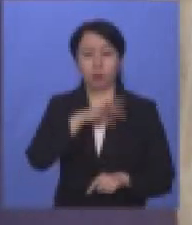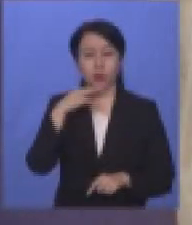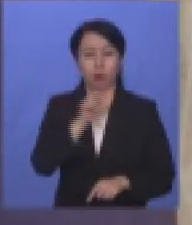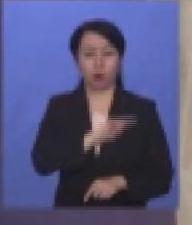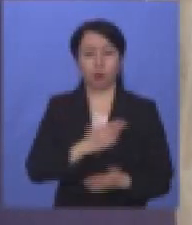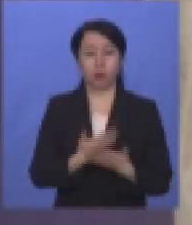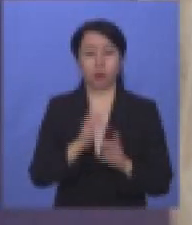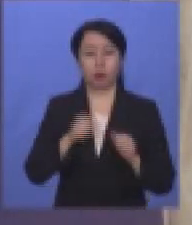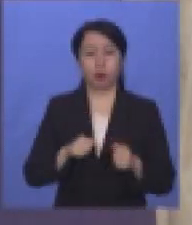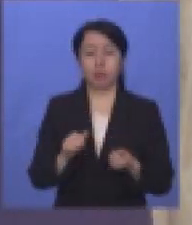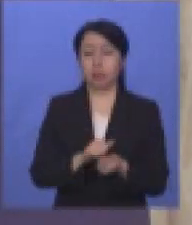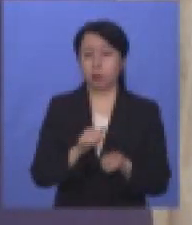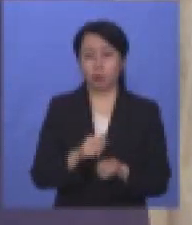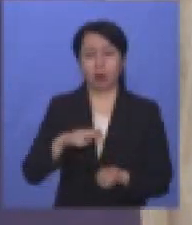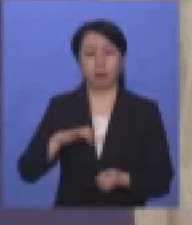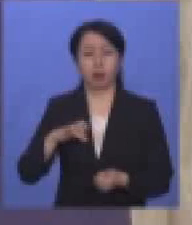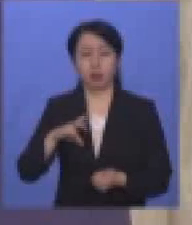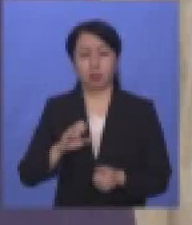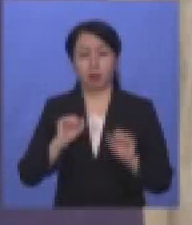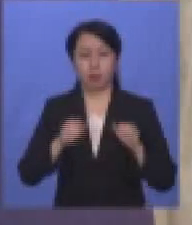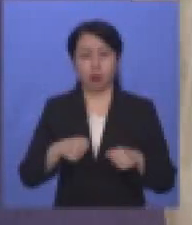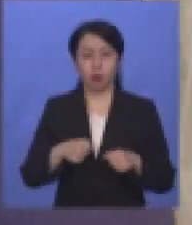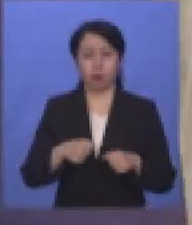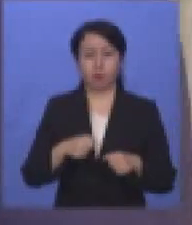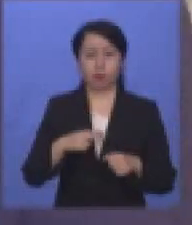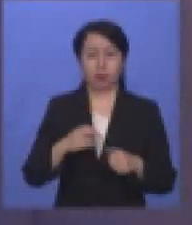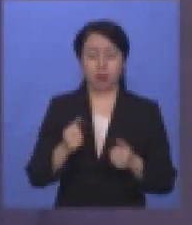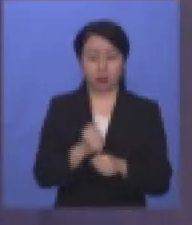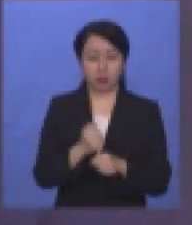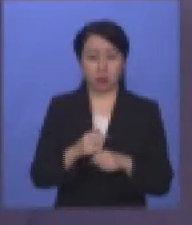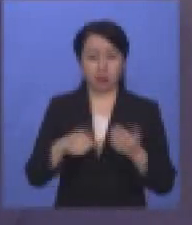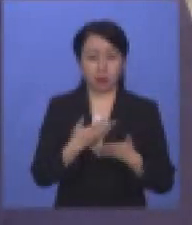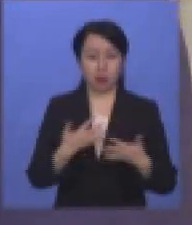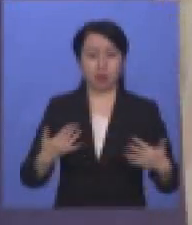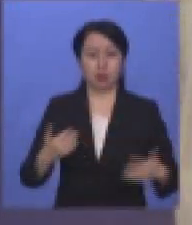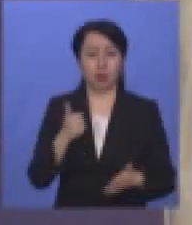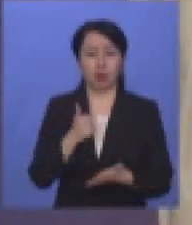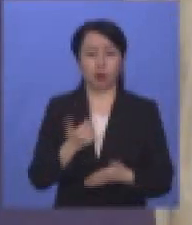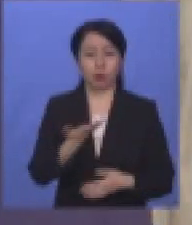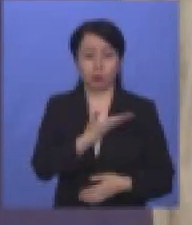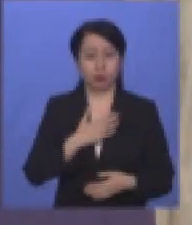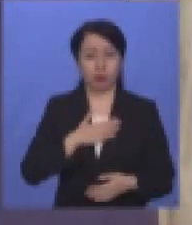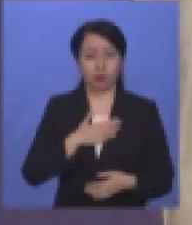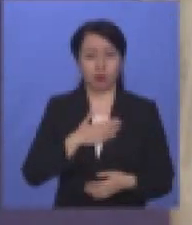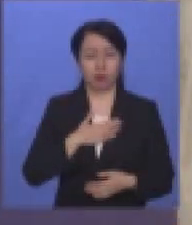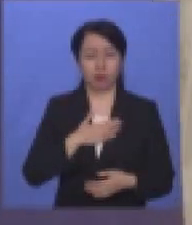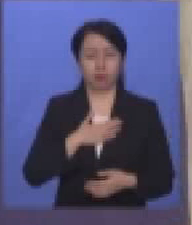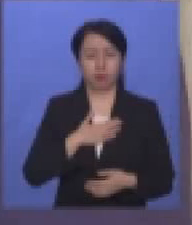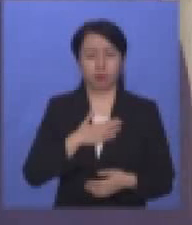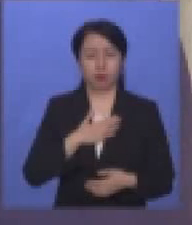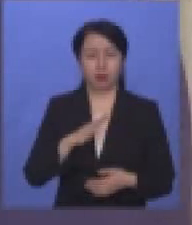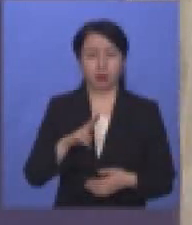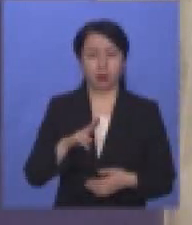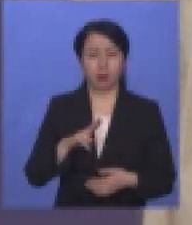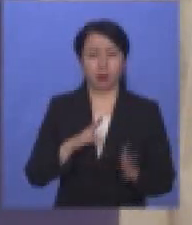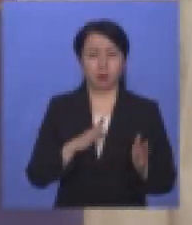Может из бумаги, может из пластилина. Я могу даже из глины сделать. Ну, в основном у меня привыкла сама обучка, это